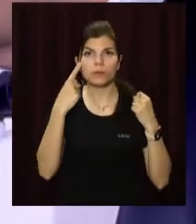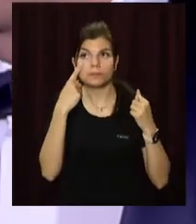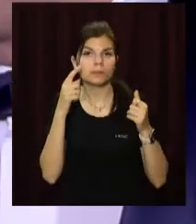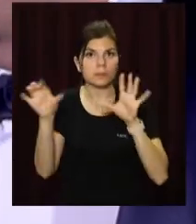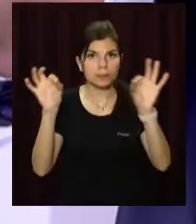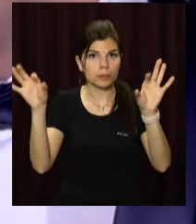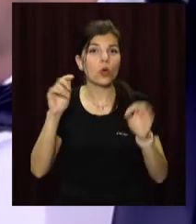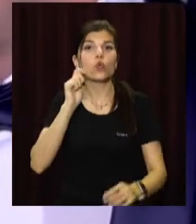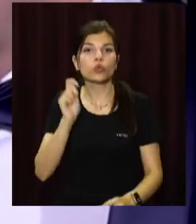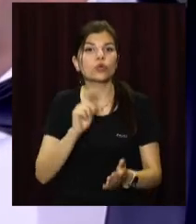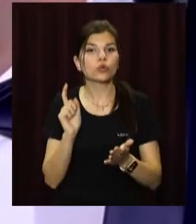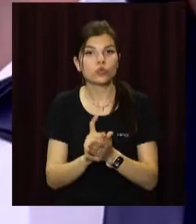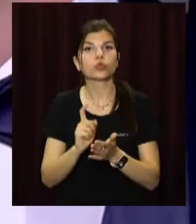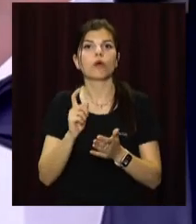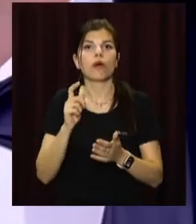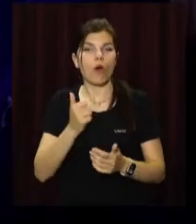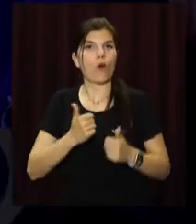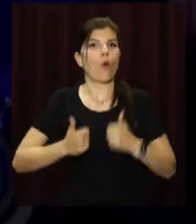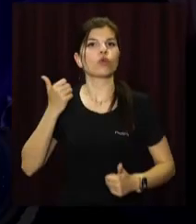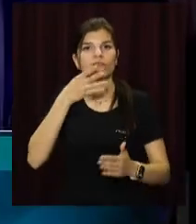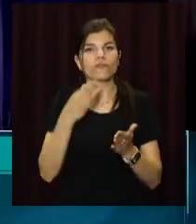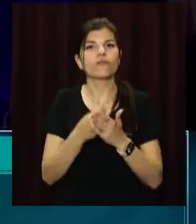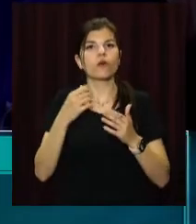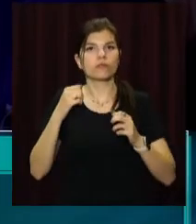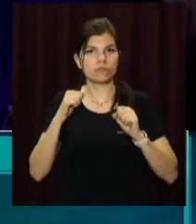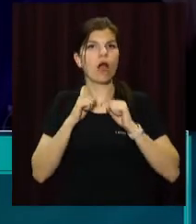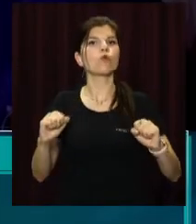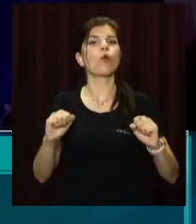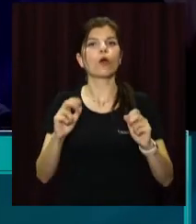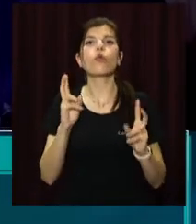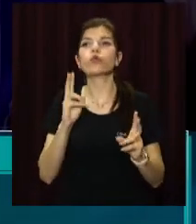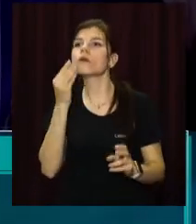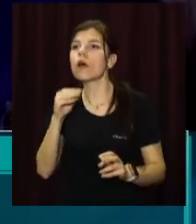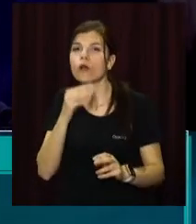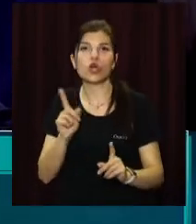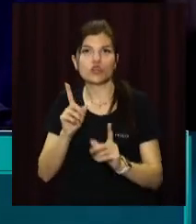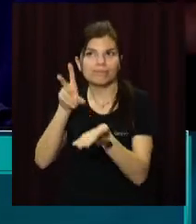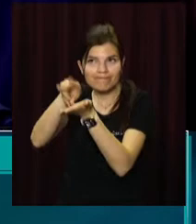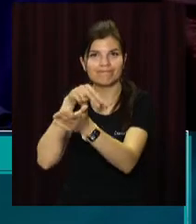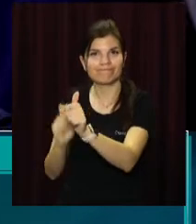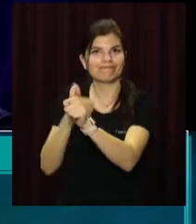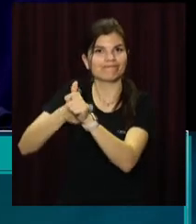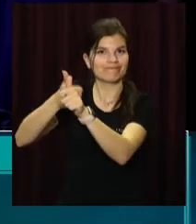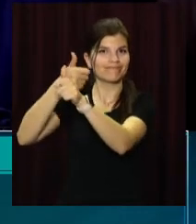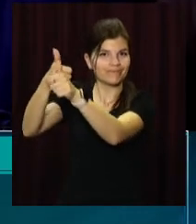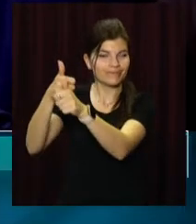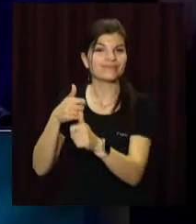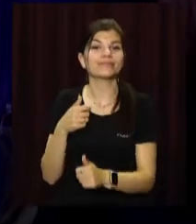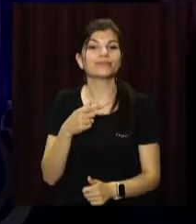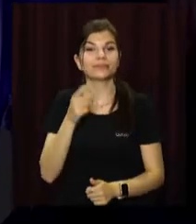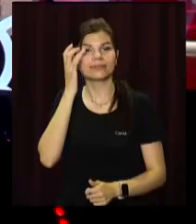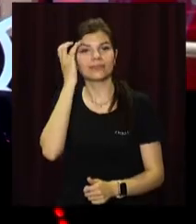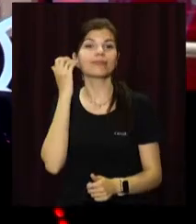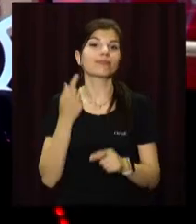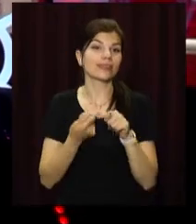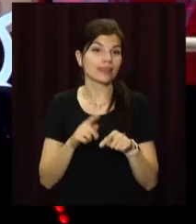Україна має гордитися своїми героями, бачити, хто є кращим, щоб рівнятися і дивитися, як надалі працювати, мати якісь хороші